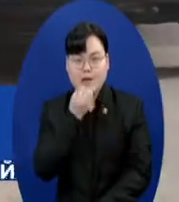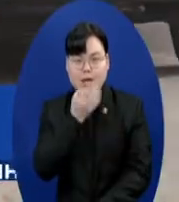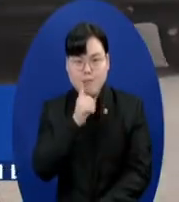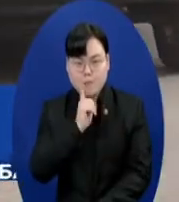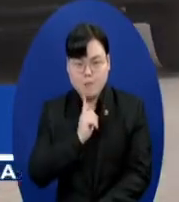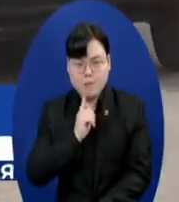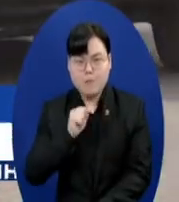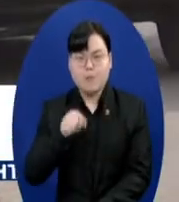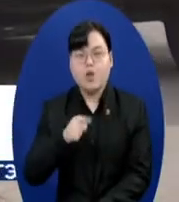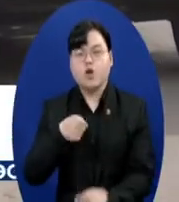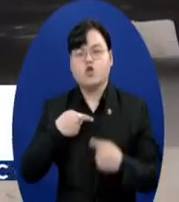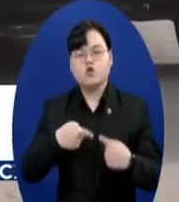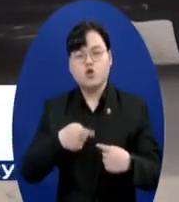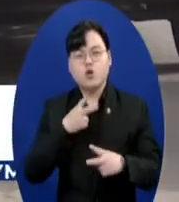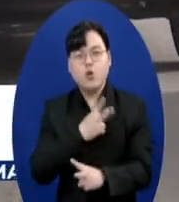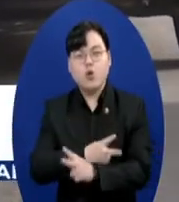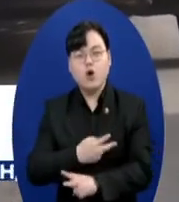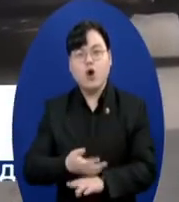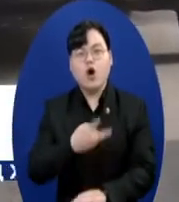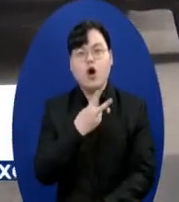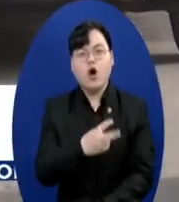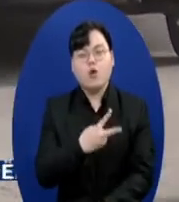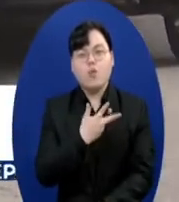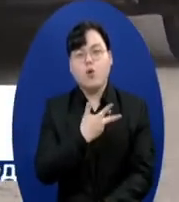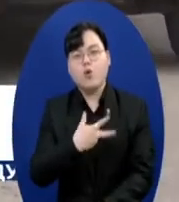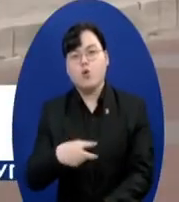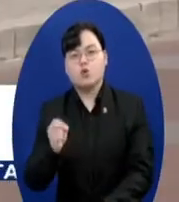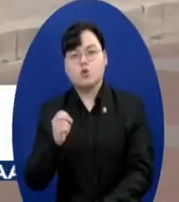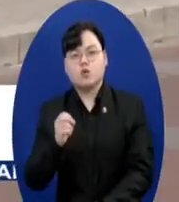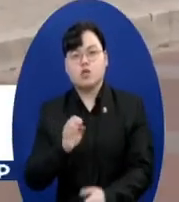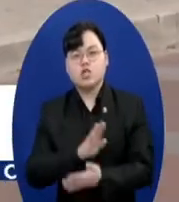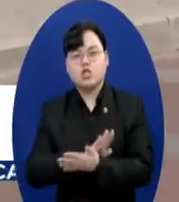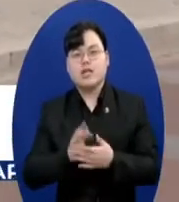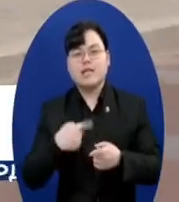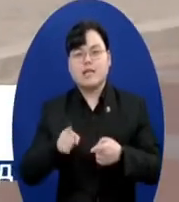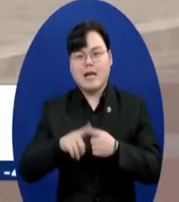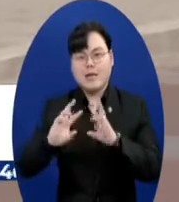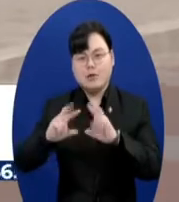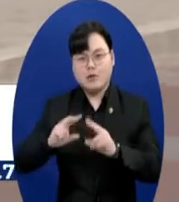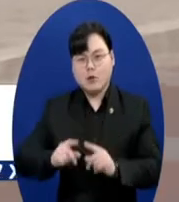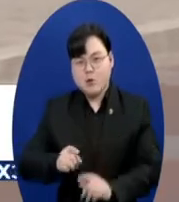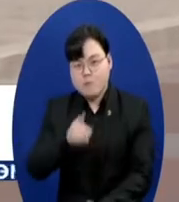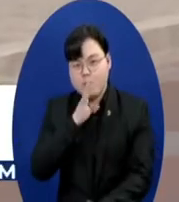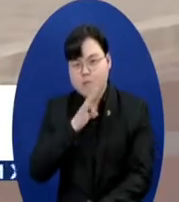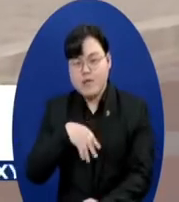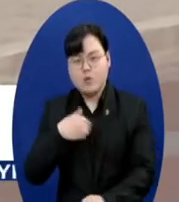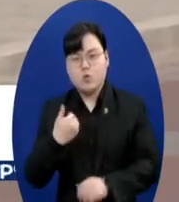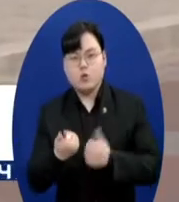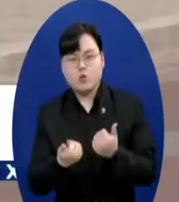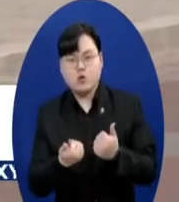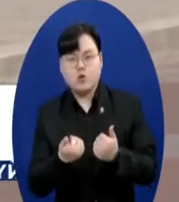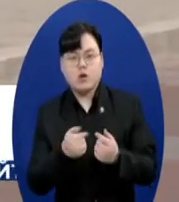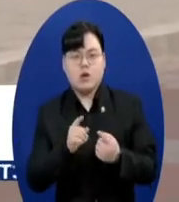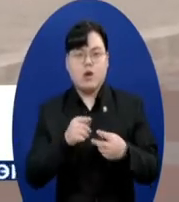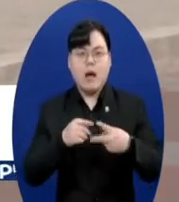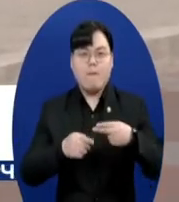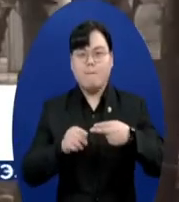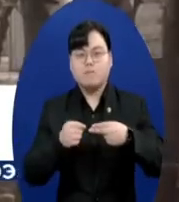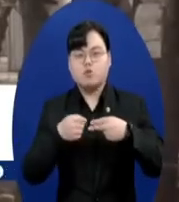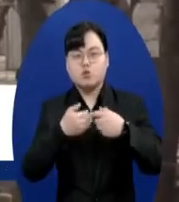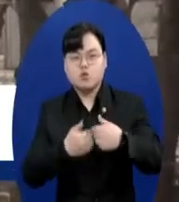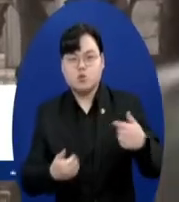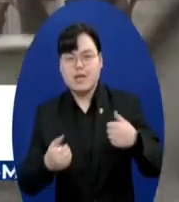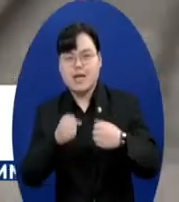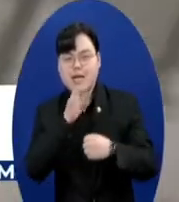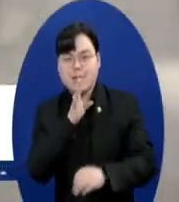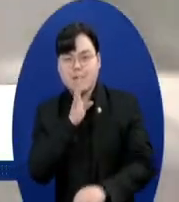хэлье. Зөрчлийн хуулиар 2300 гаруй зөрчлийг дахин шинээр томьёолно. Зарим төрлийн зөрчлийг нэгтгэж давхардлыг нь арилгах юм байна.